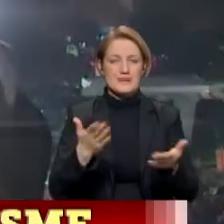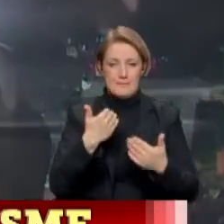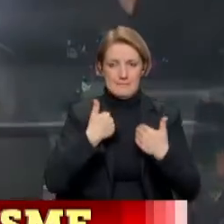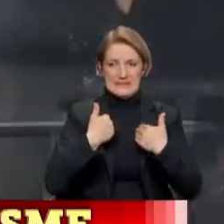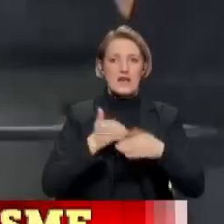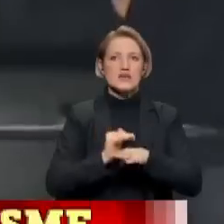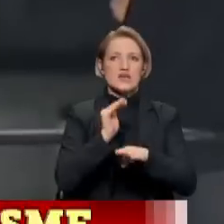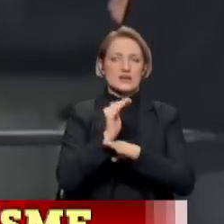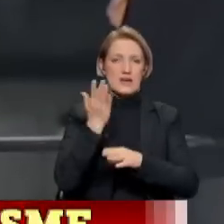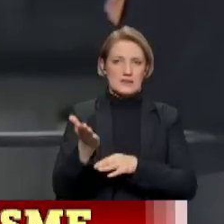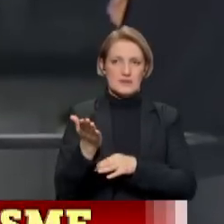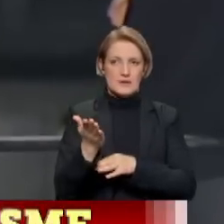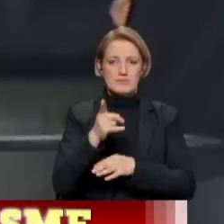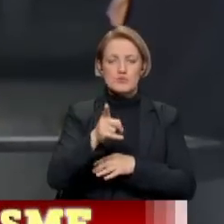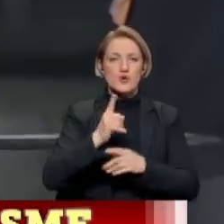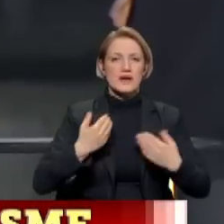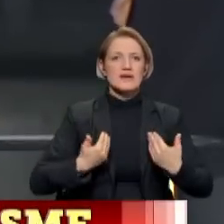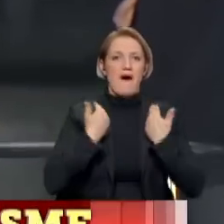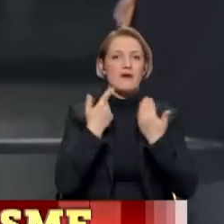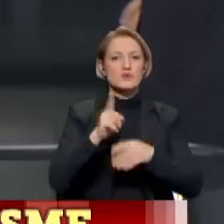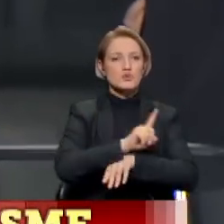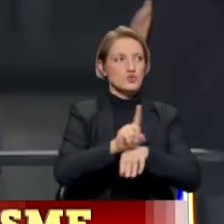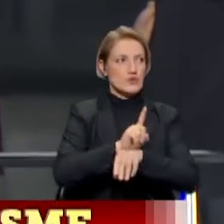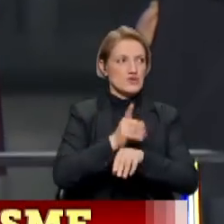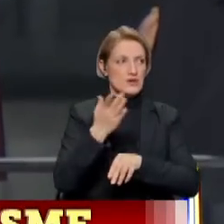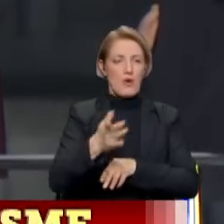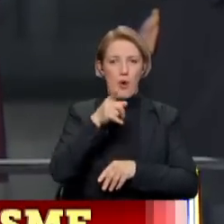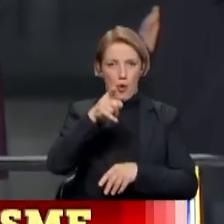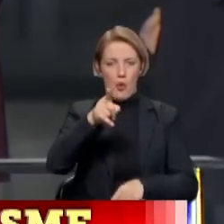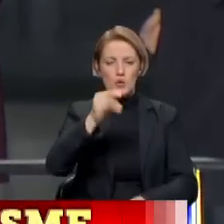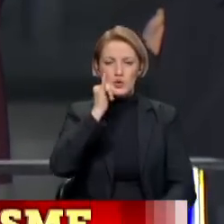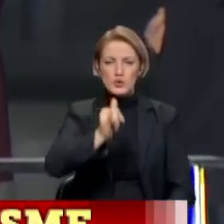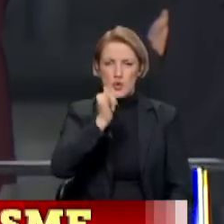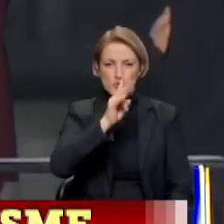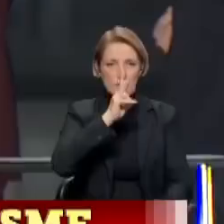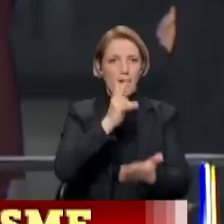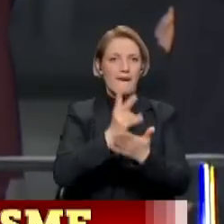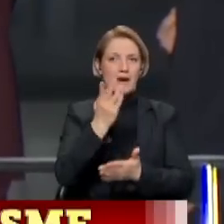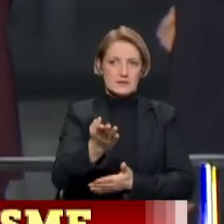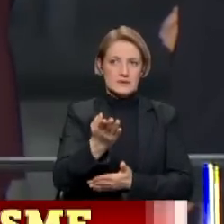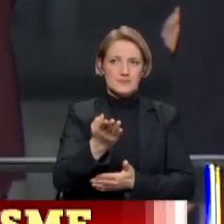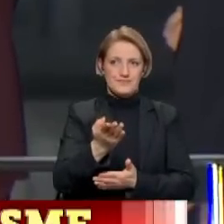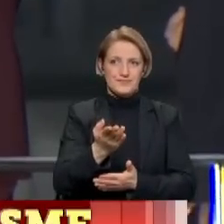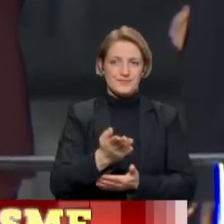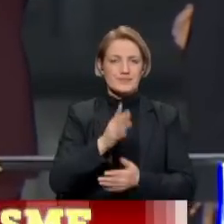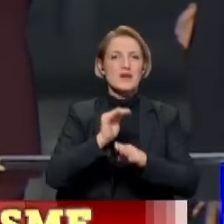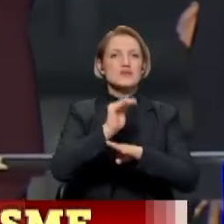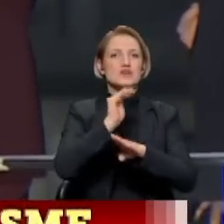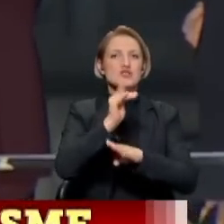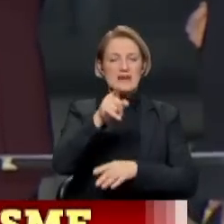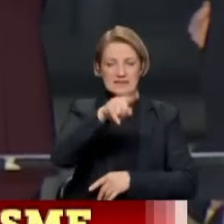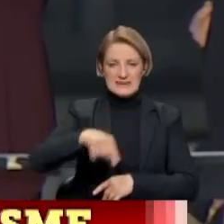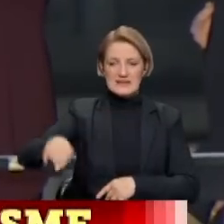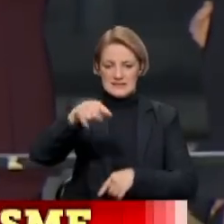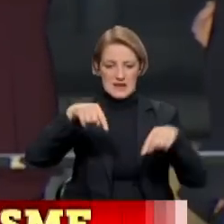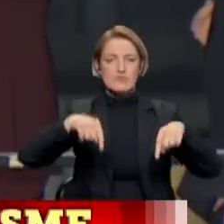bize yaşatan bu yargı sürecinin o kötü kararını yaşayıp